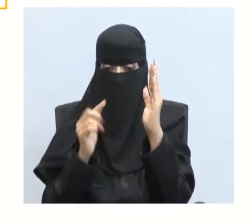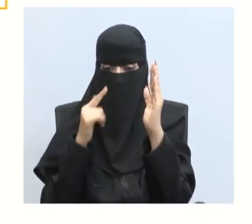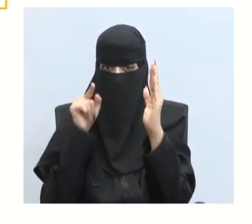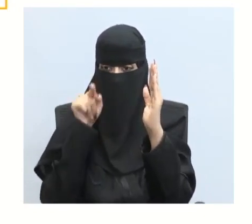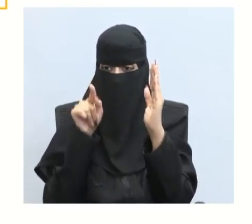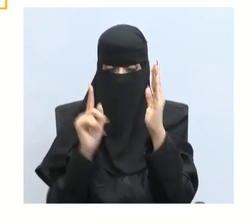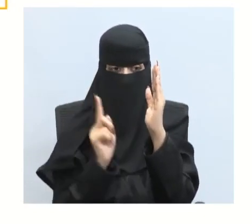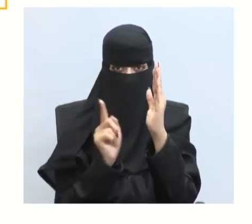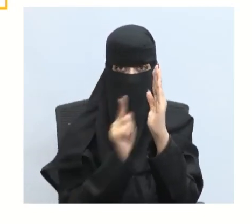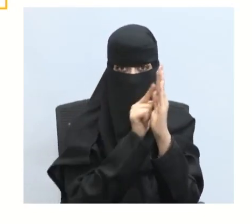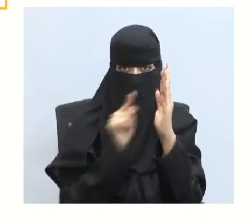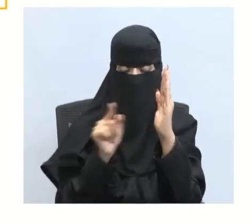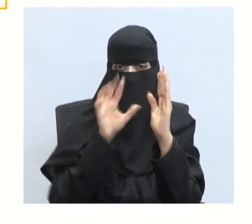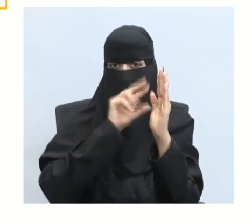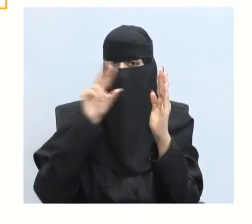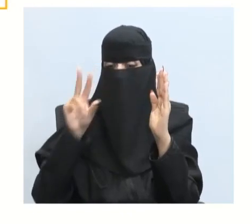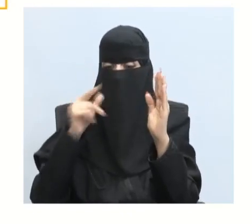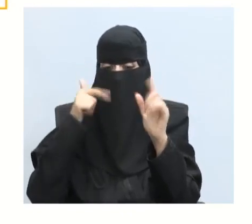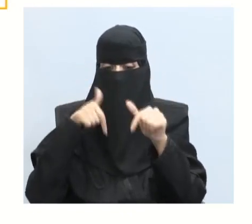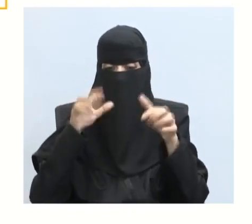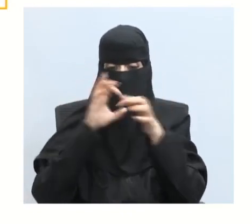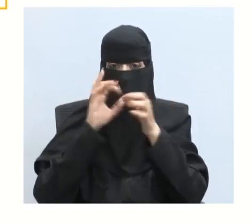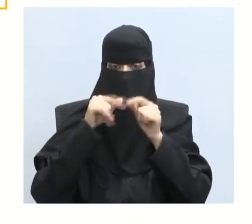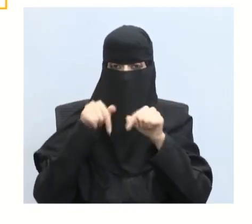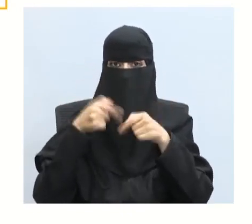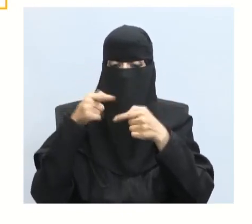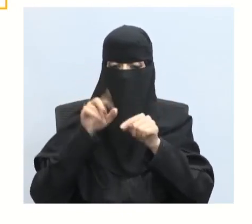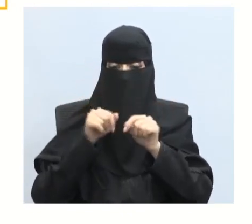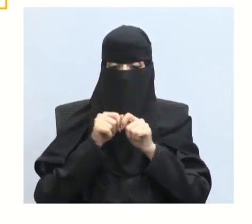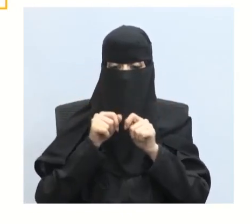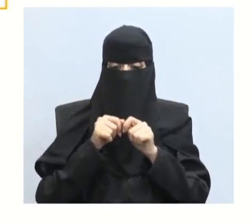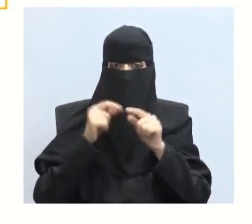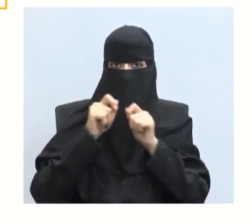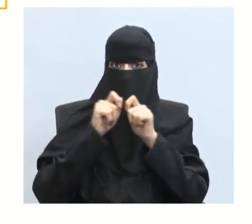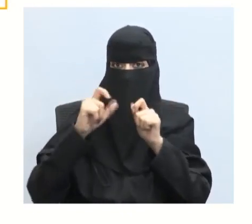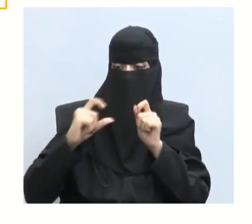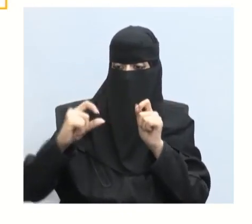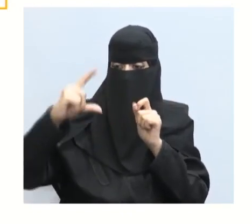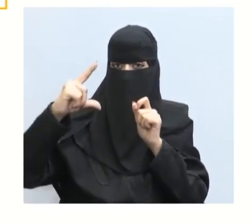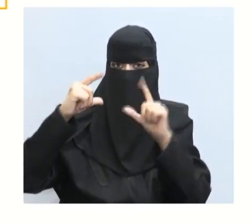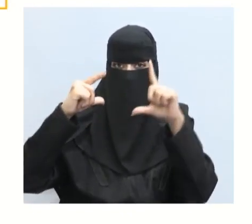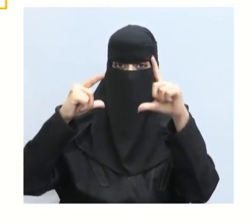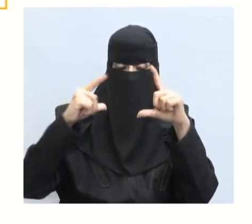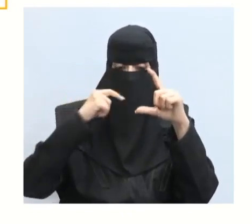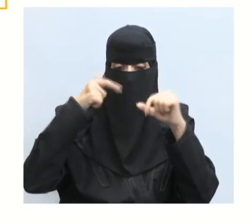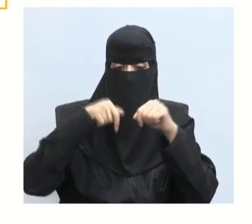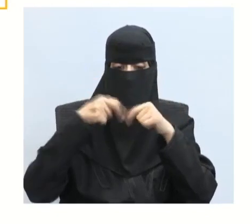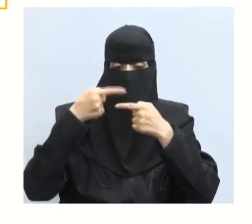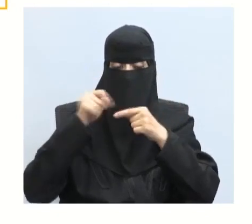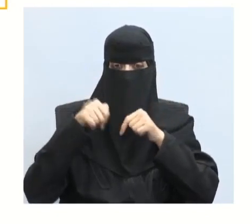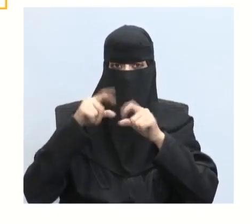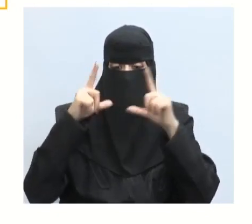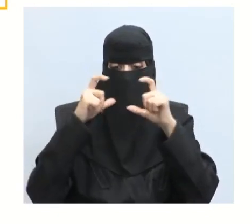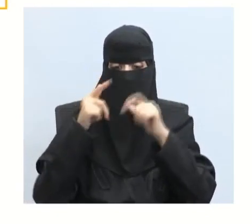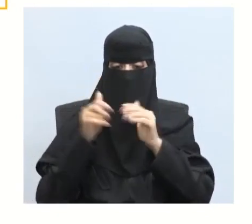بعد الصوره طول الجسم ما علاقته ايضا بطول الصوره نعم احسنت عزيزي الطالب طول الجسم